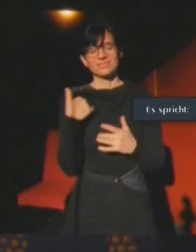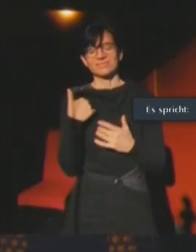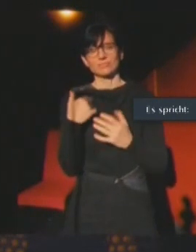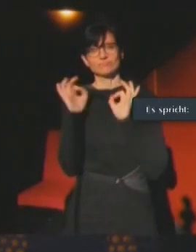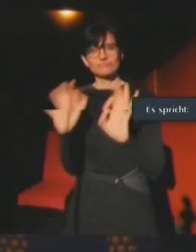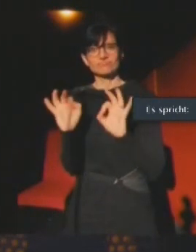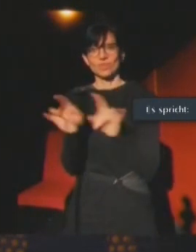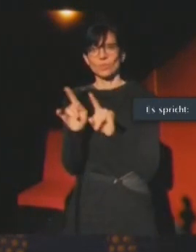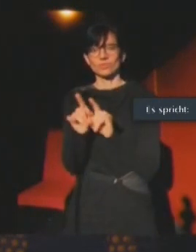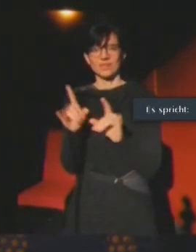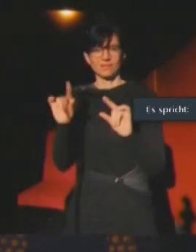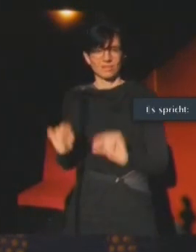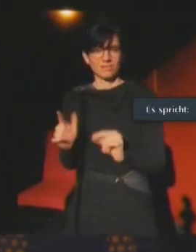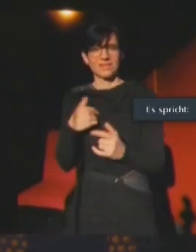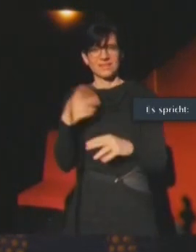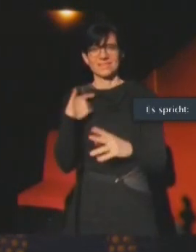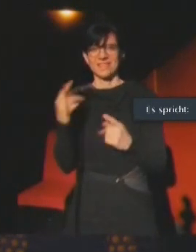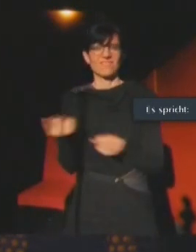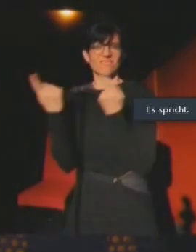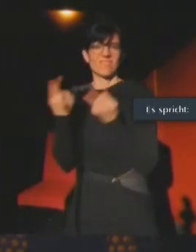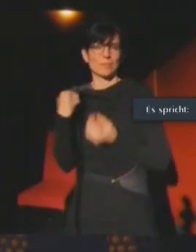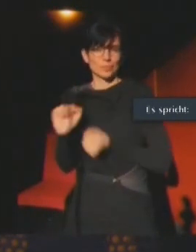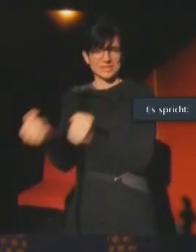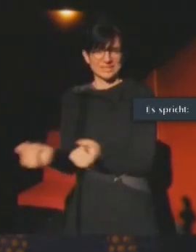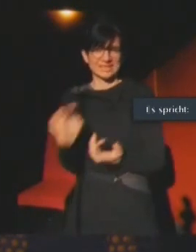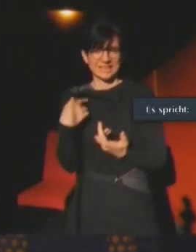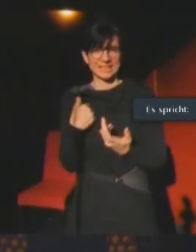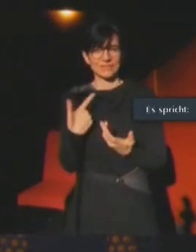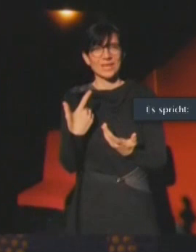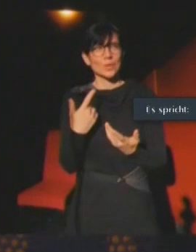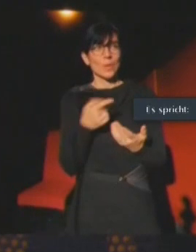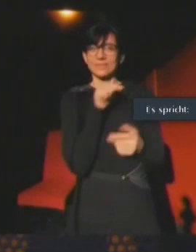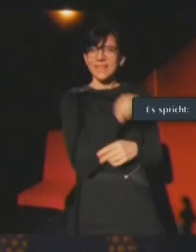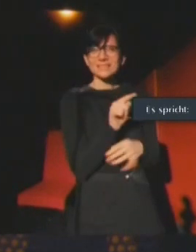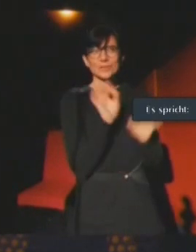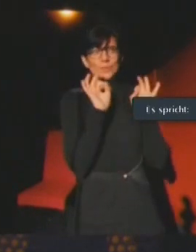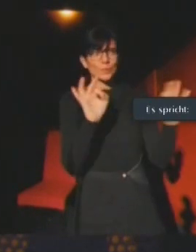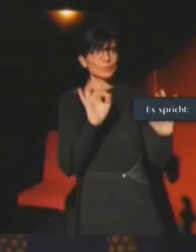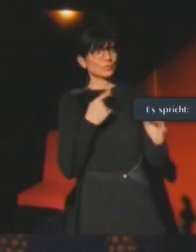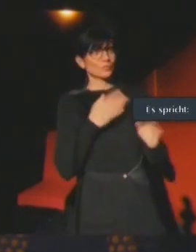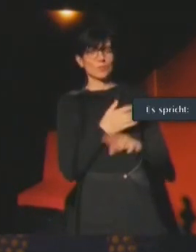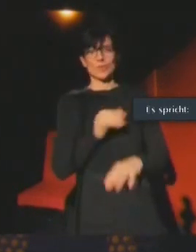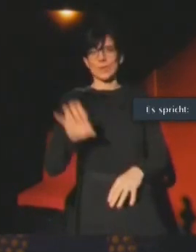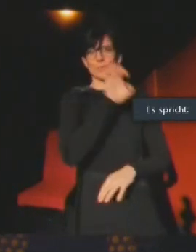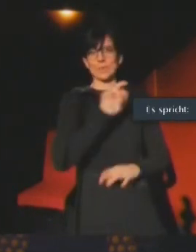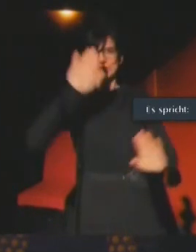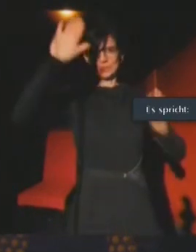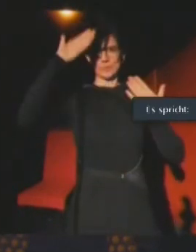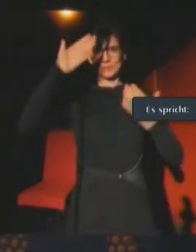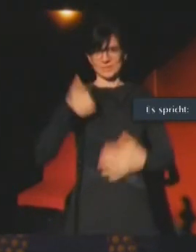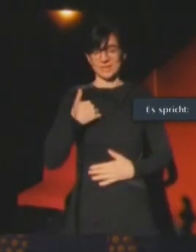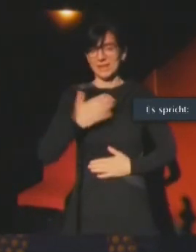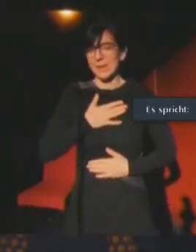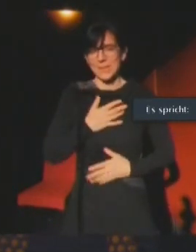wahrscheinlich günstiger ist als jede PR-Initiative zur Stärkung eines europäischen Bewusstseins. Dahingehend hat Erasmus auch